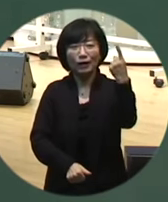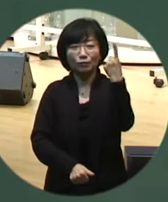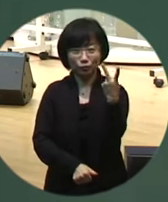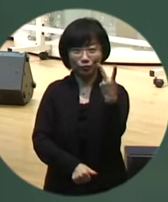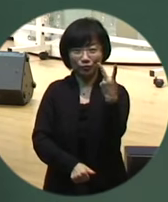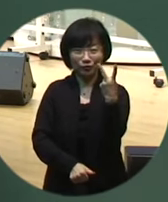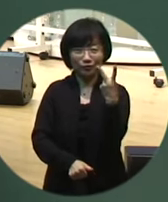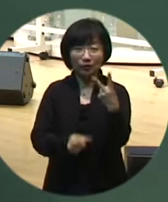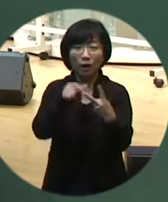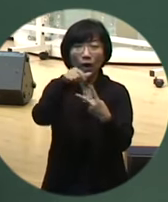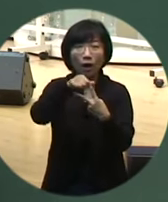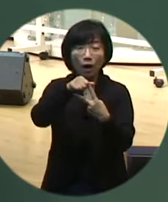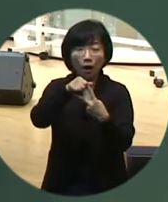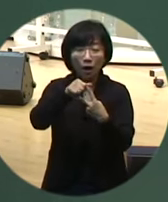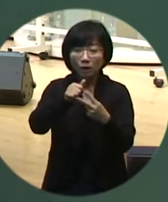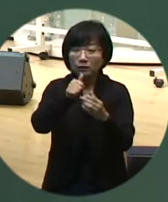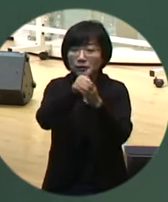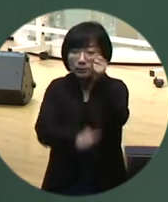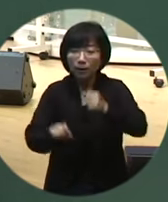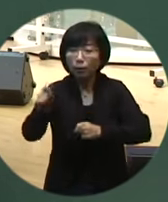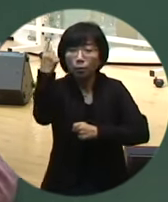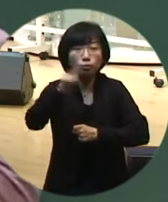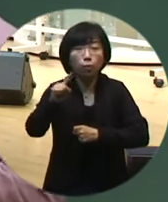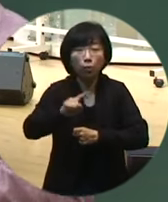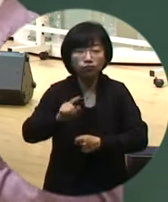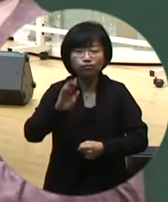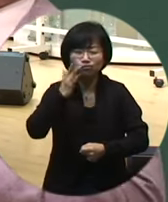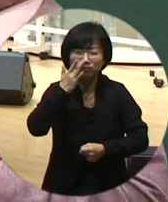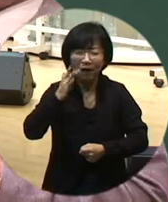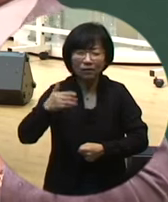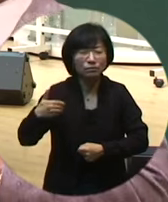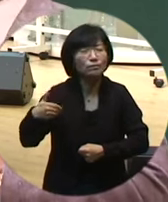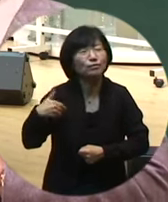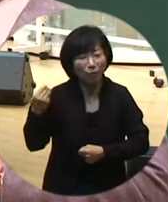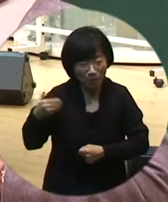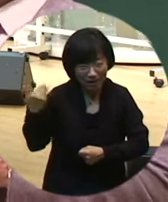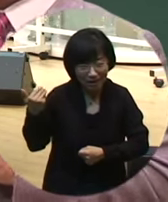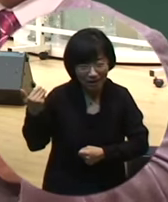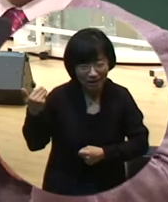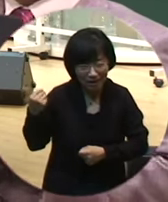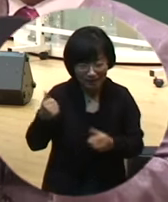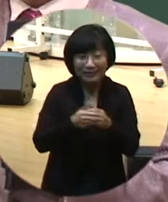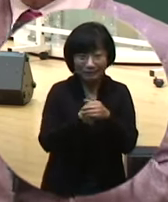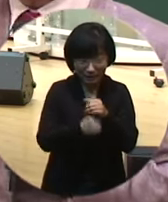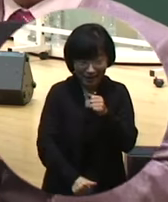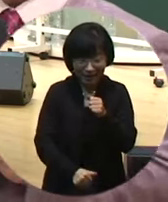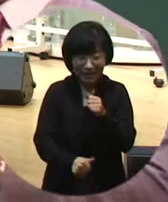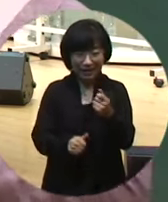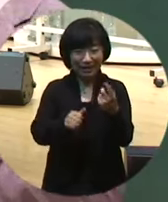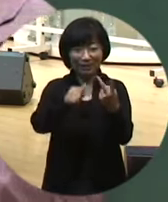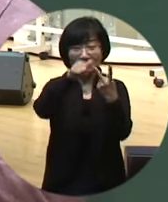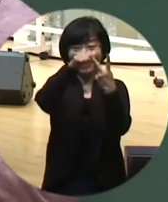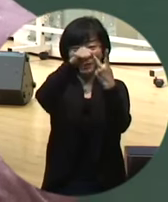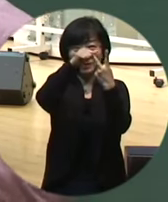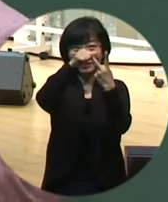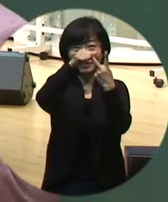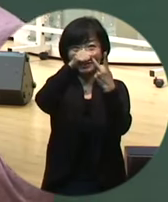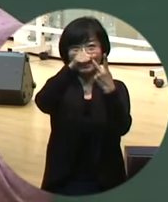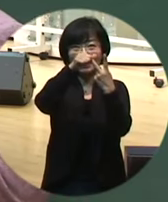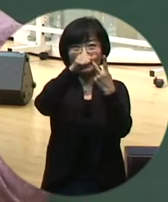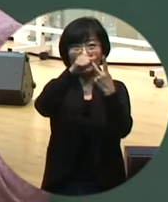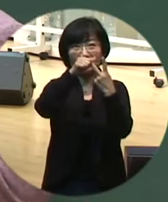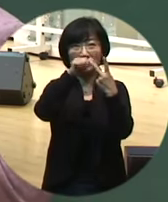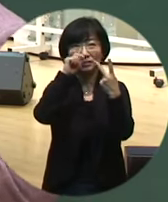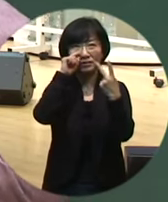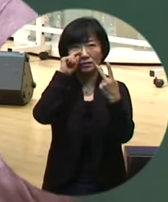이유가 뭔지를 모르는 게 실패예요. My first failure was that I did not know the reason for my failure. 두 번 다시 이제 이런 실패는 없겠죠. And I'm